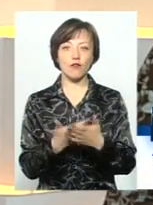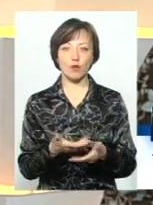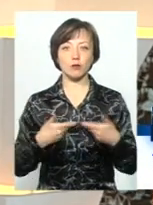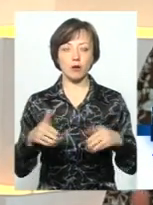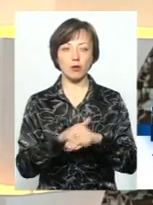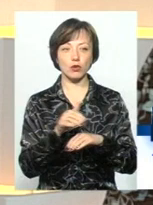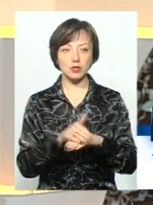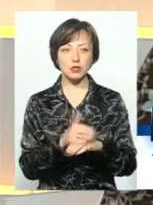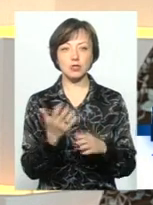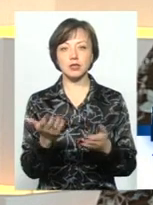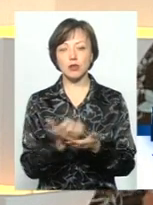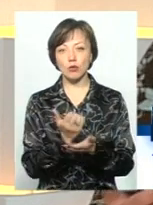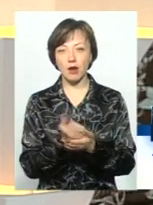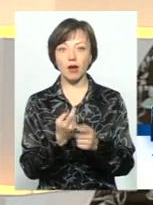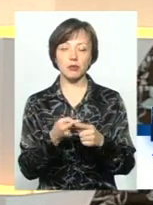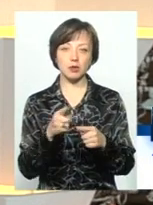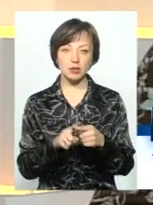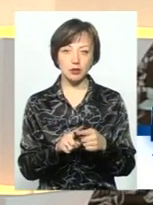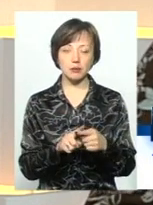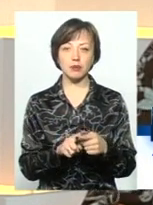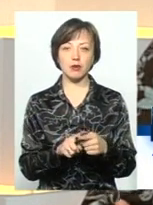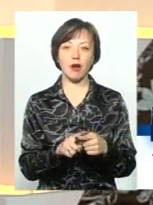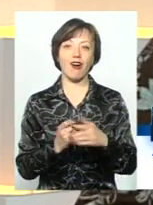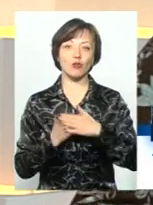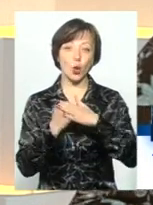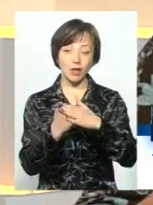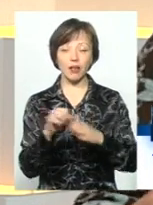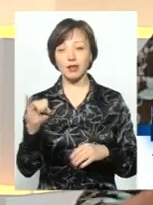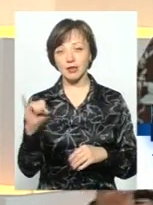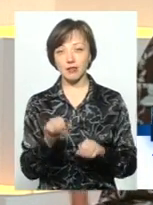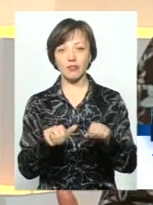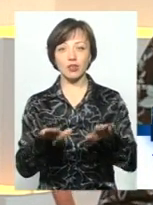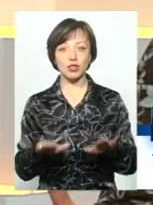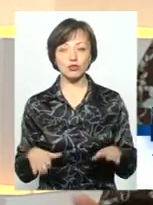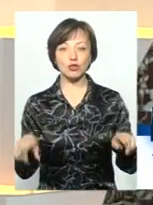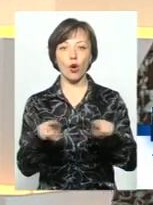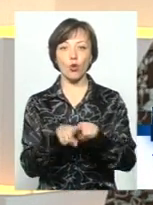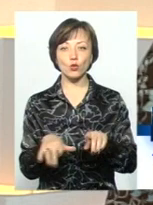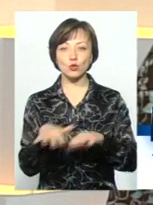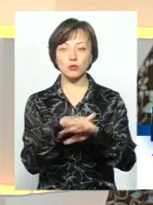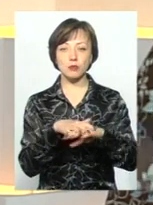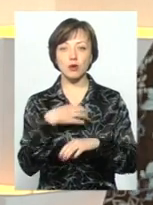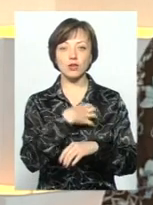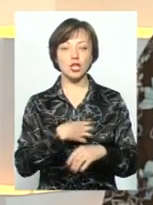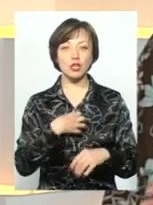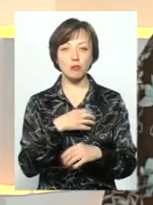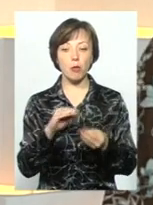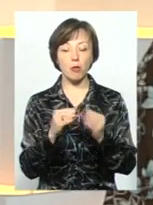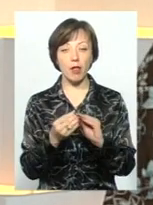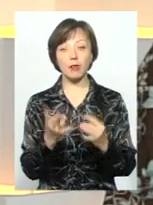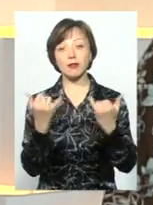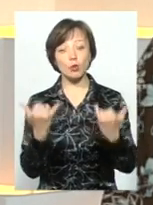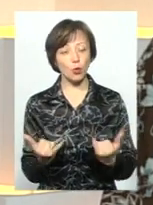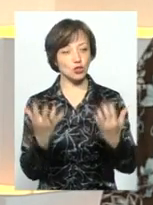молодці, ми заробляємо собі тим самим якийсь певний авторитет, так, і вирішуємо таку суспільно значиму проблему. На